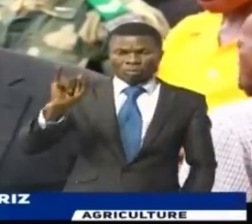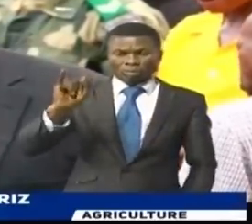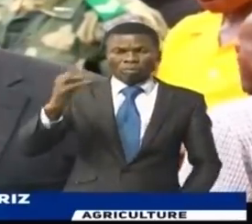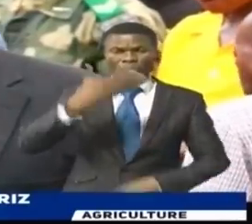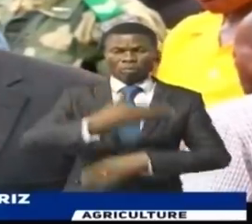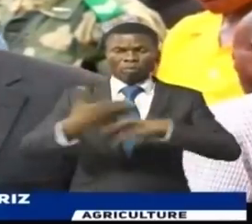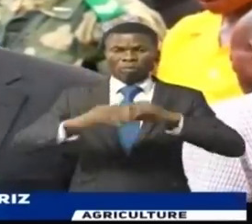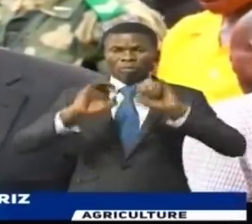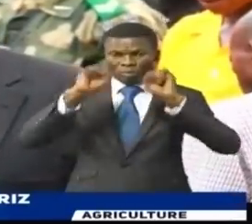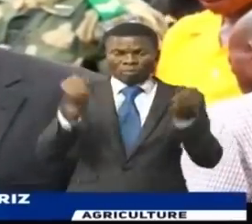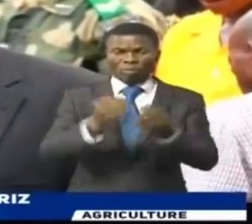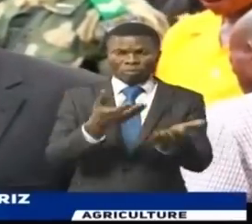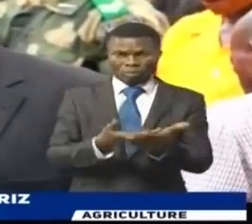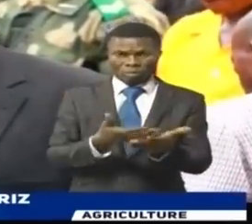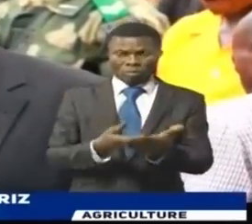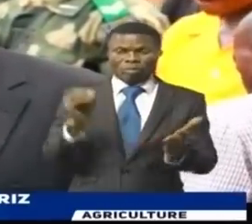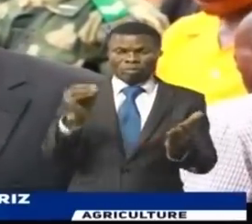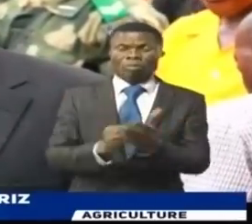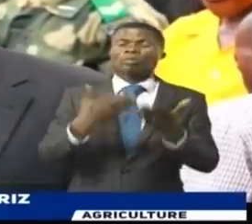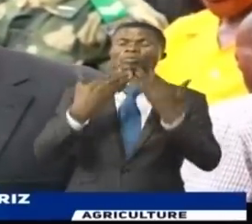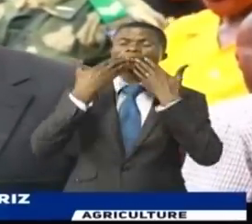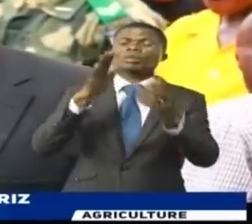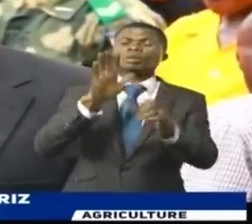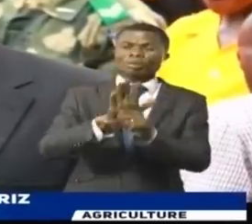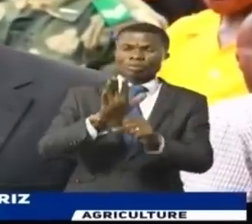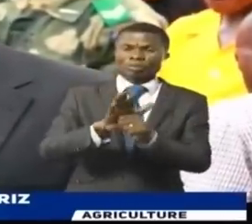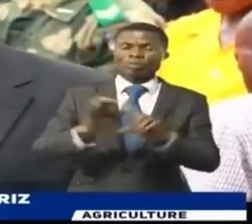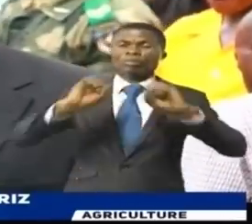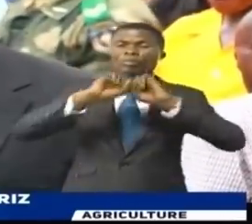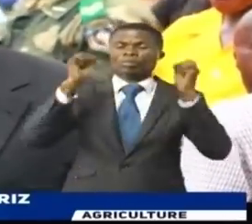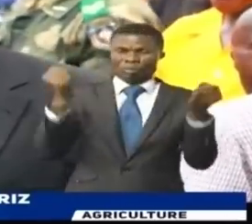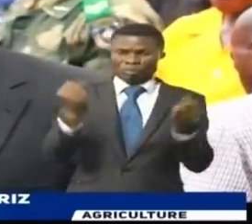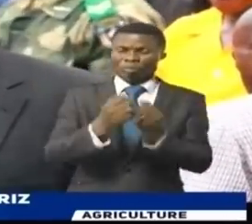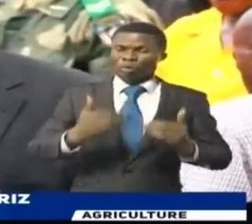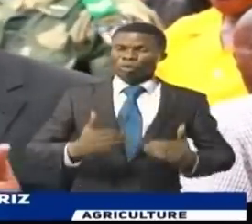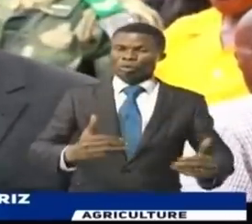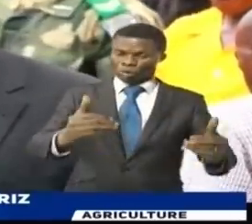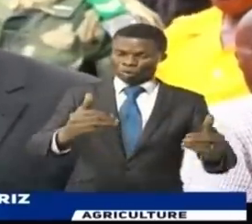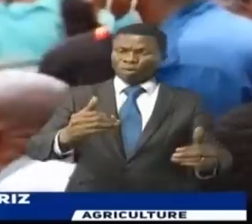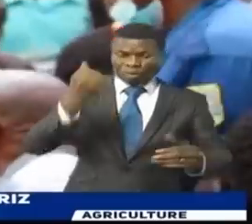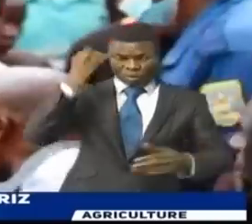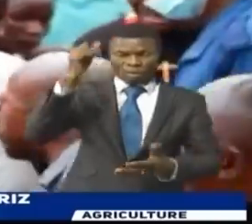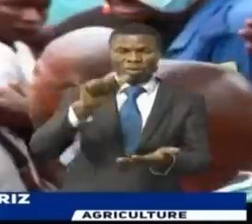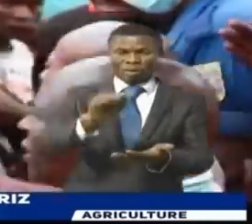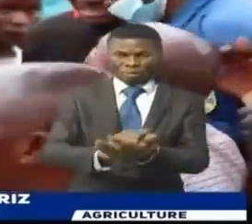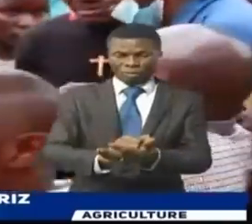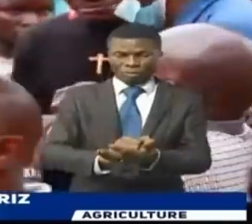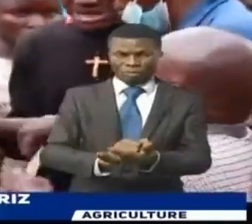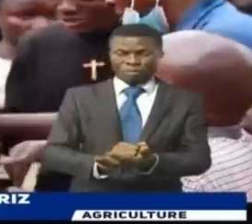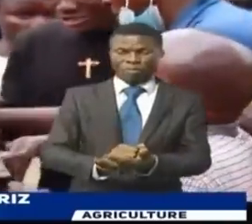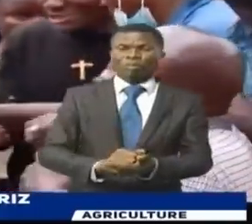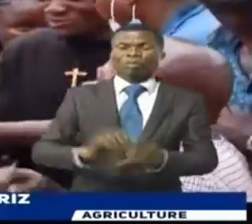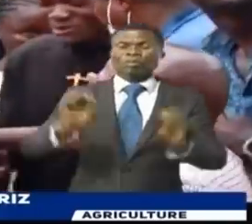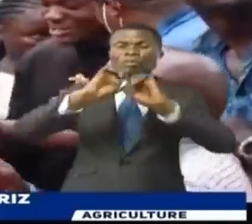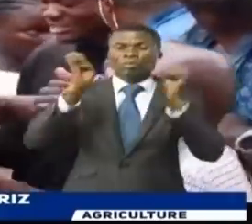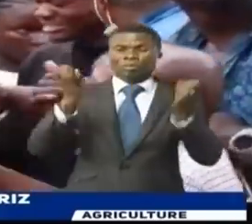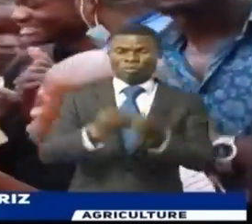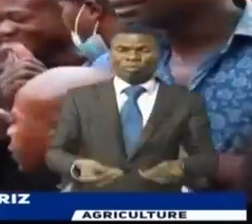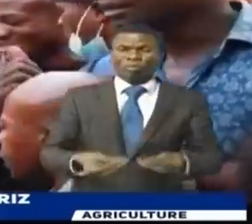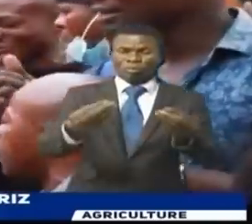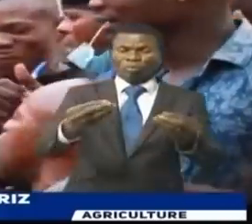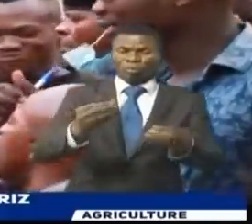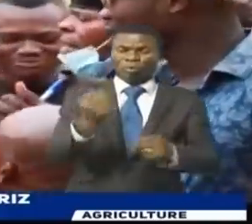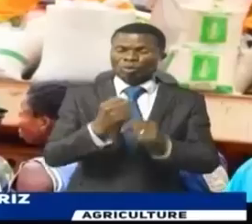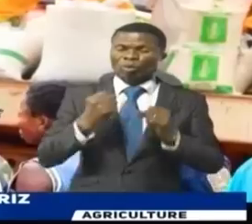la société. Une fois de plus, merci. Que la société puisse continuer avec cet élan. BioAgro Business a mis toutes les